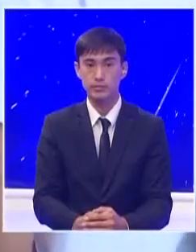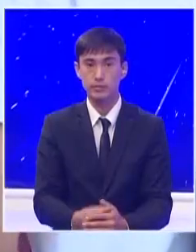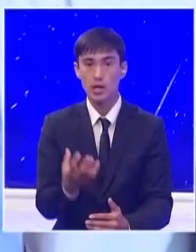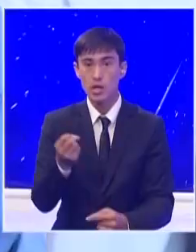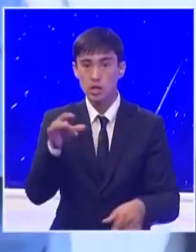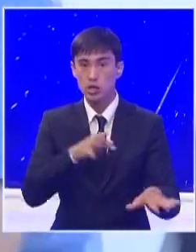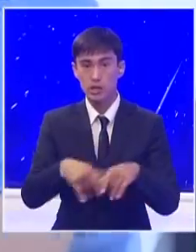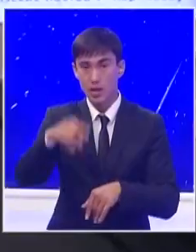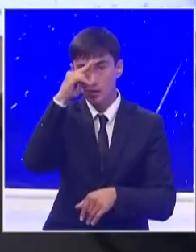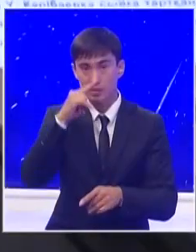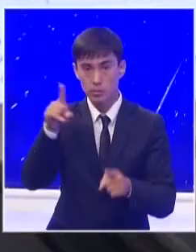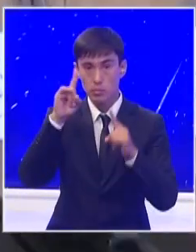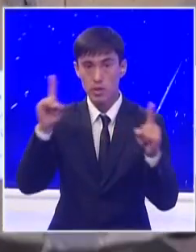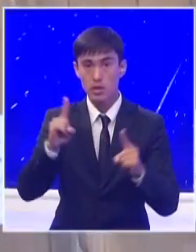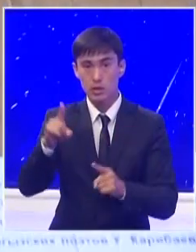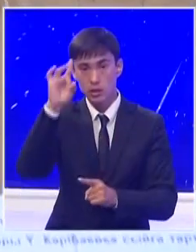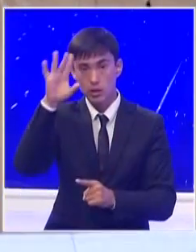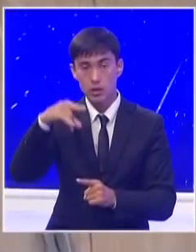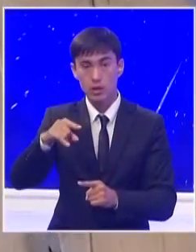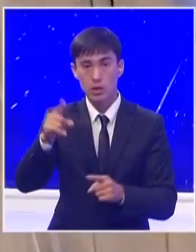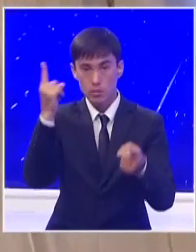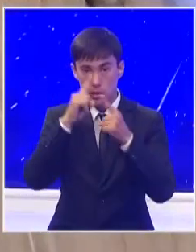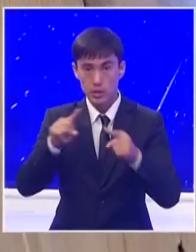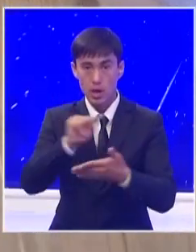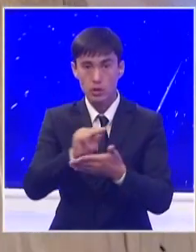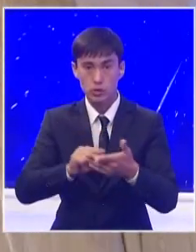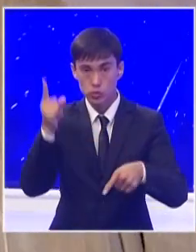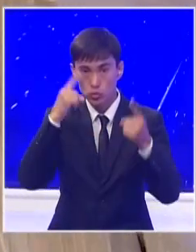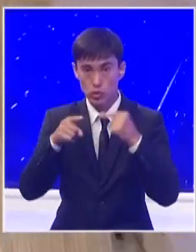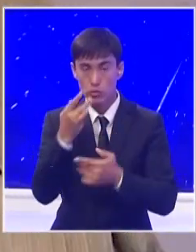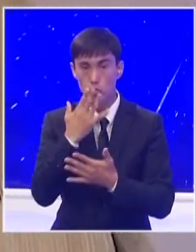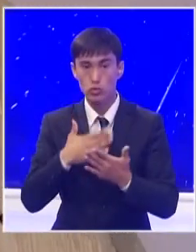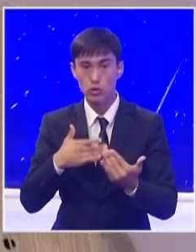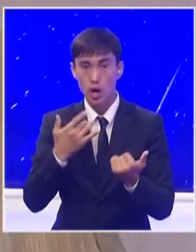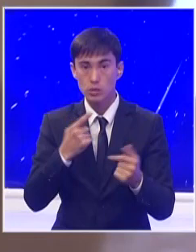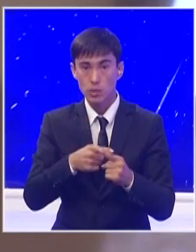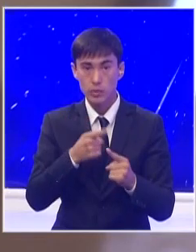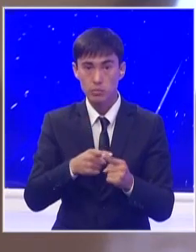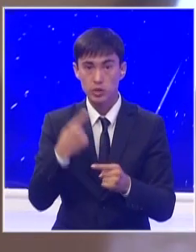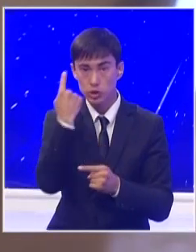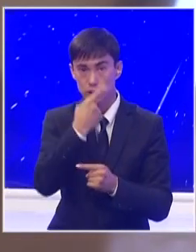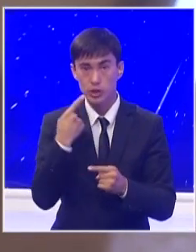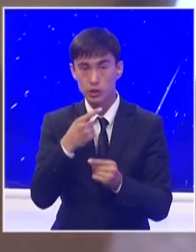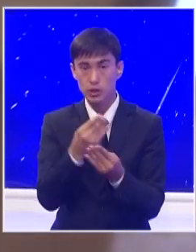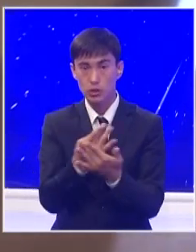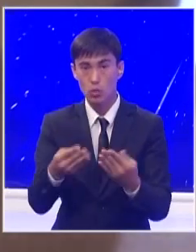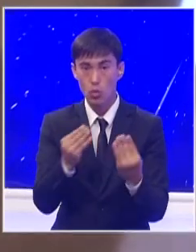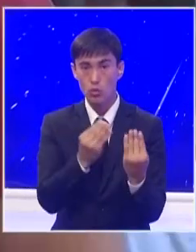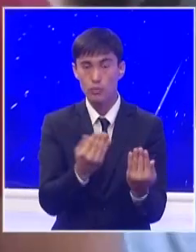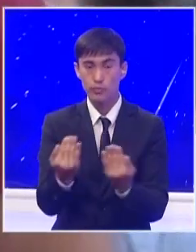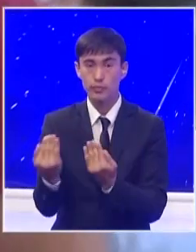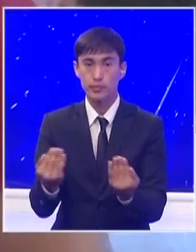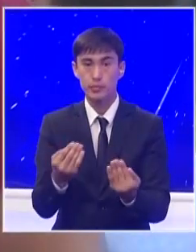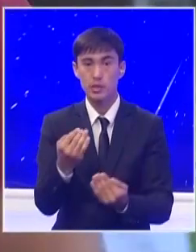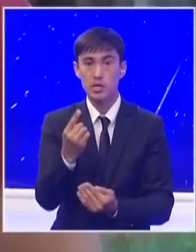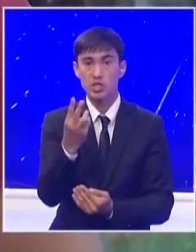Сондай ақ шарада қазақтың белгілі мәдениет қайраткерлері мен ақын жазушыларына тиесілі ұлттық аспаптары мен жеке заттары қойылыпты. Оған қоса шілденің